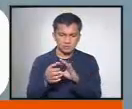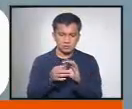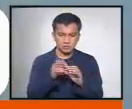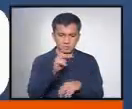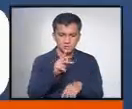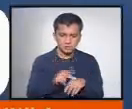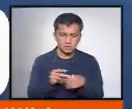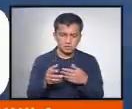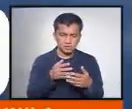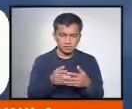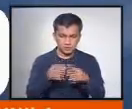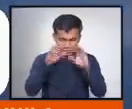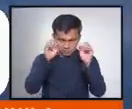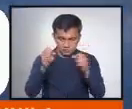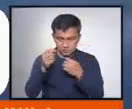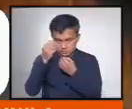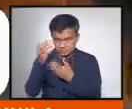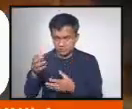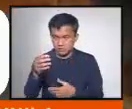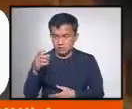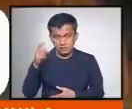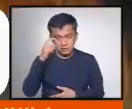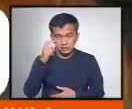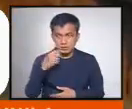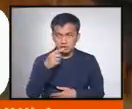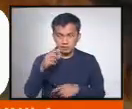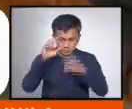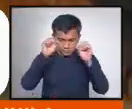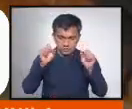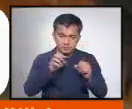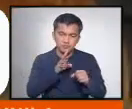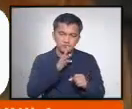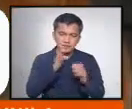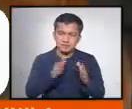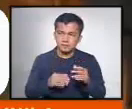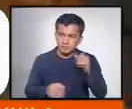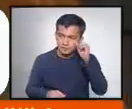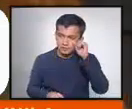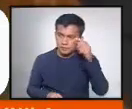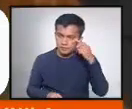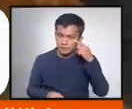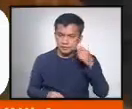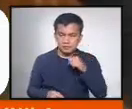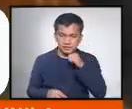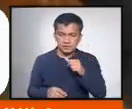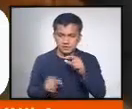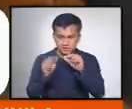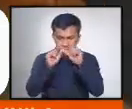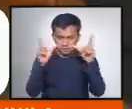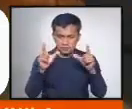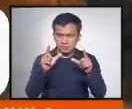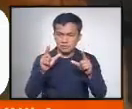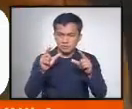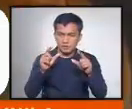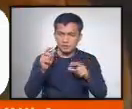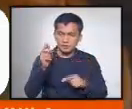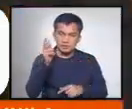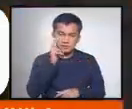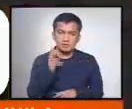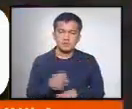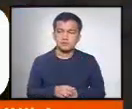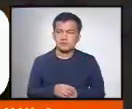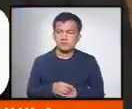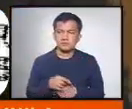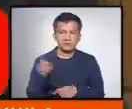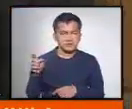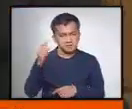ang Pangulo na mismo ang nag-iit nito kay Xi. Ayon kay Presidential Spokesman Salvador Panelo, hindi na ito ikinagulat ng Pangulo. Well, I think he